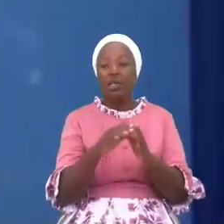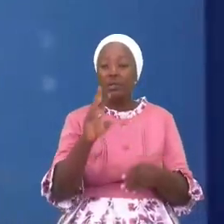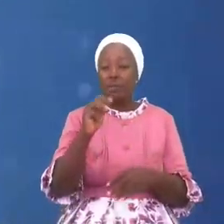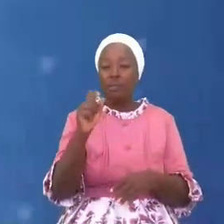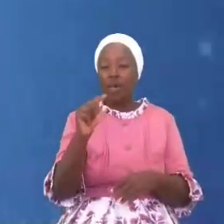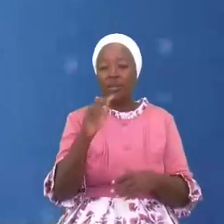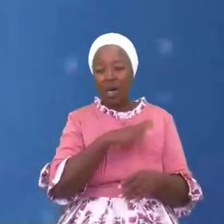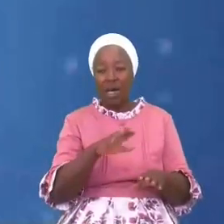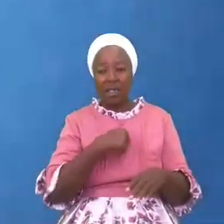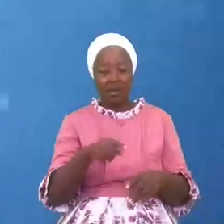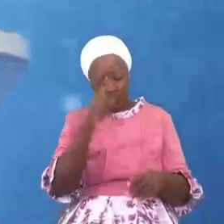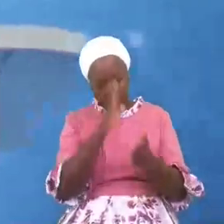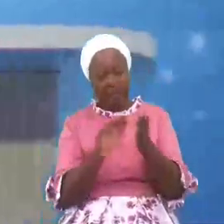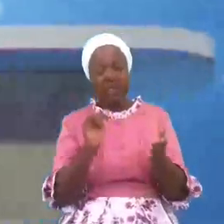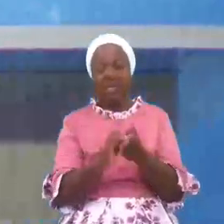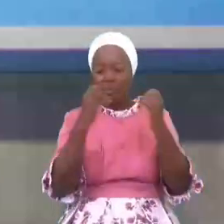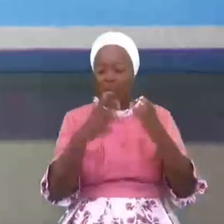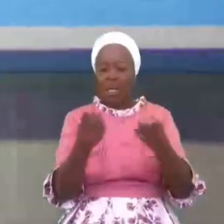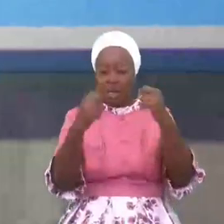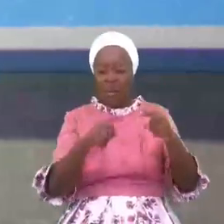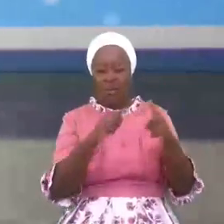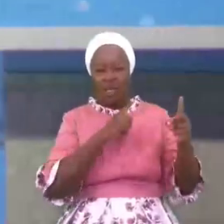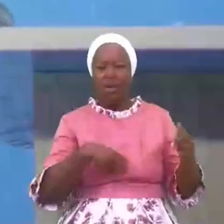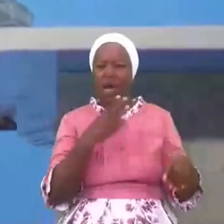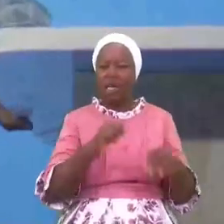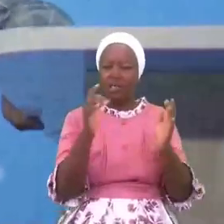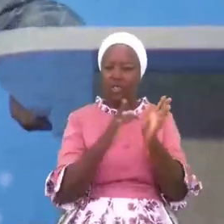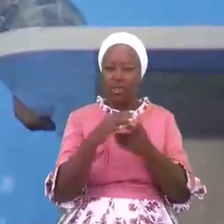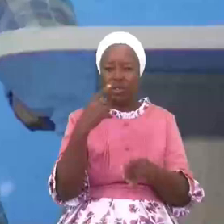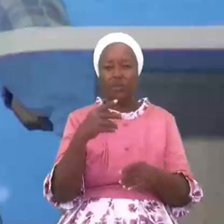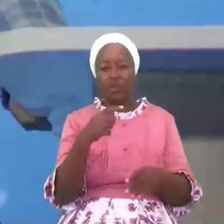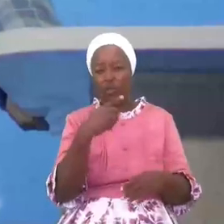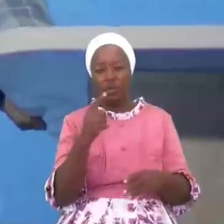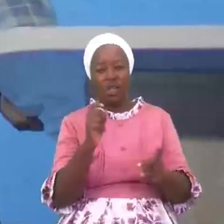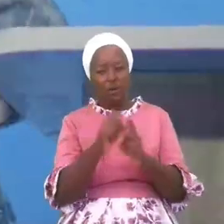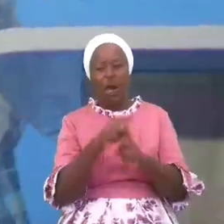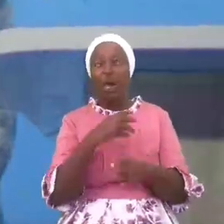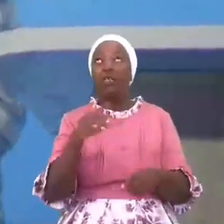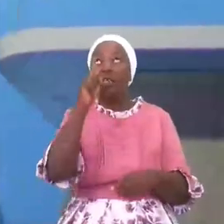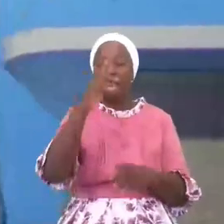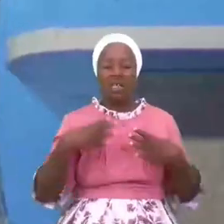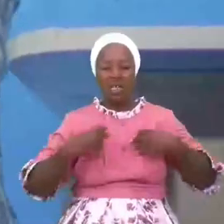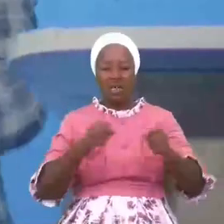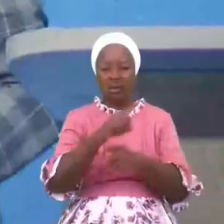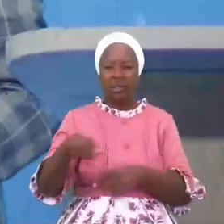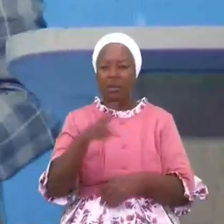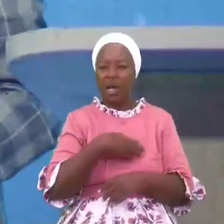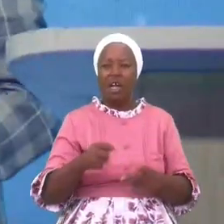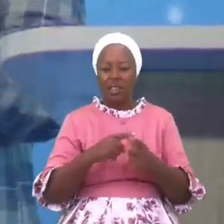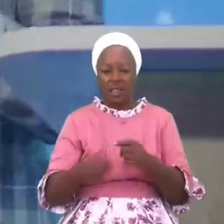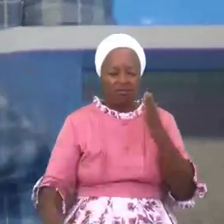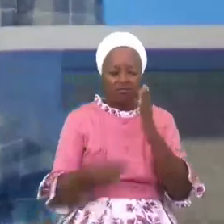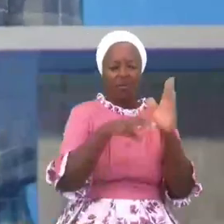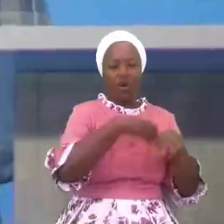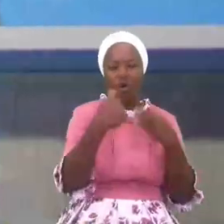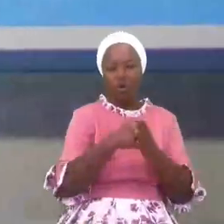soir, plusieurs sont venus au Seigneur. Et Jésus-Christ a déclaré la parole. Et les a révélés. Et a chassé tous les démons.